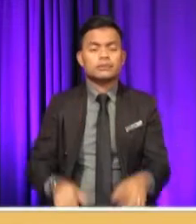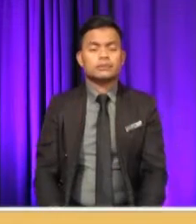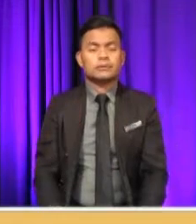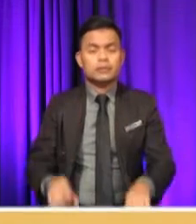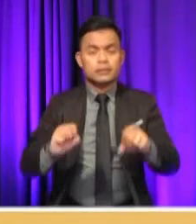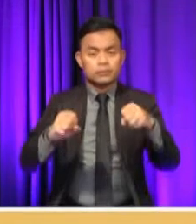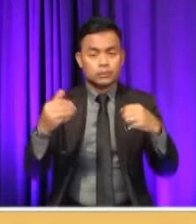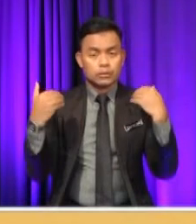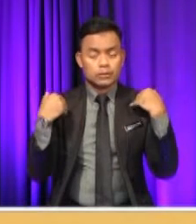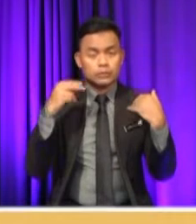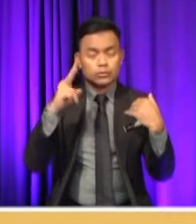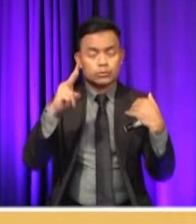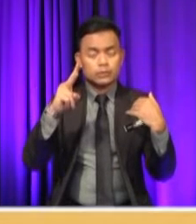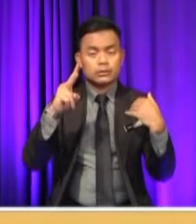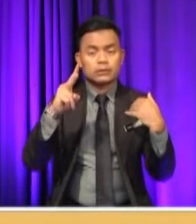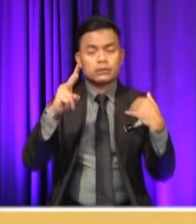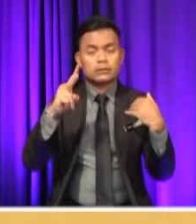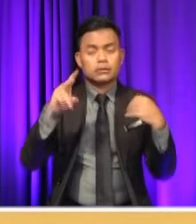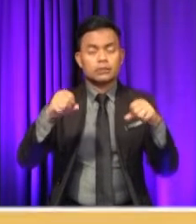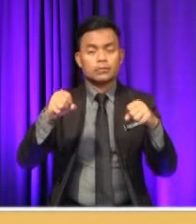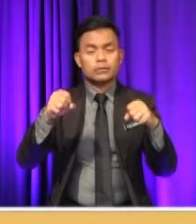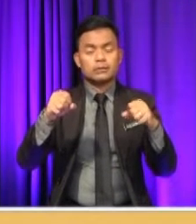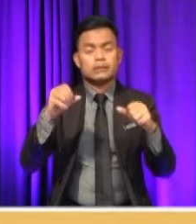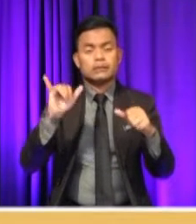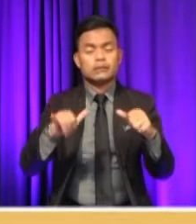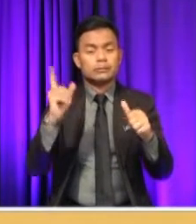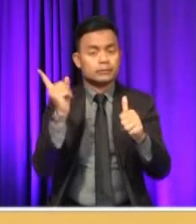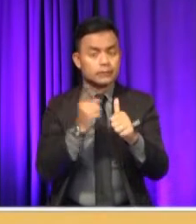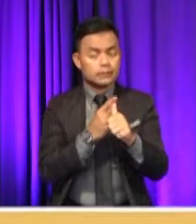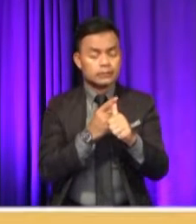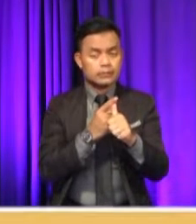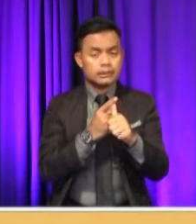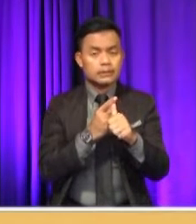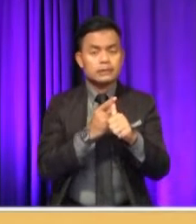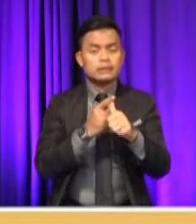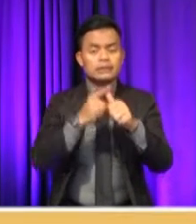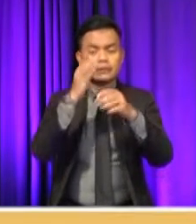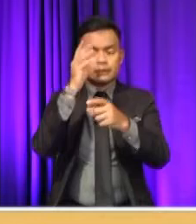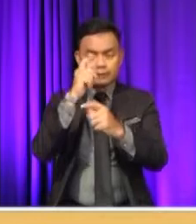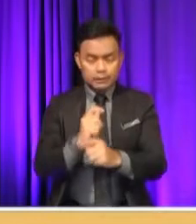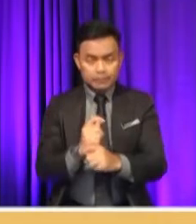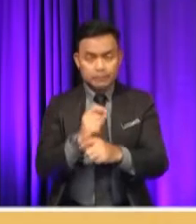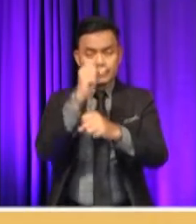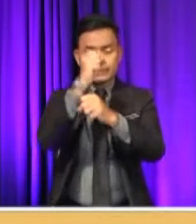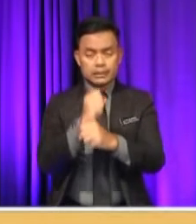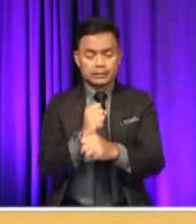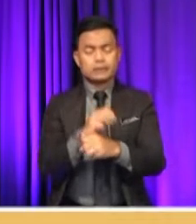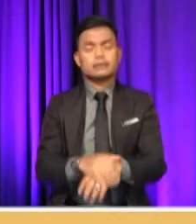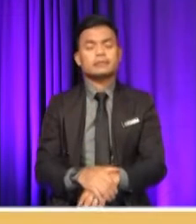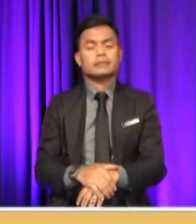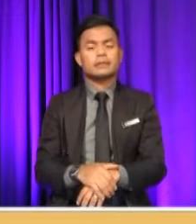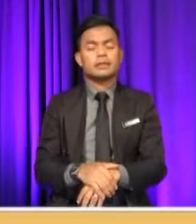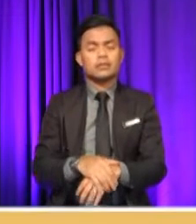2 komponen utama. Yang pertama adalah stator. Stator ni dia statik, rotor. Rotor adalah bahagian yang